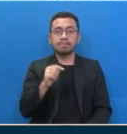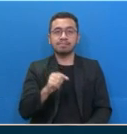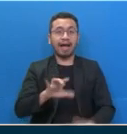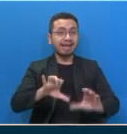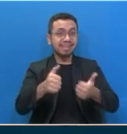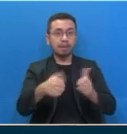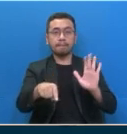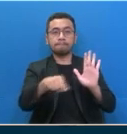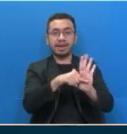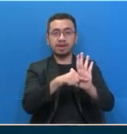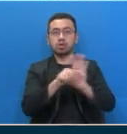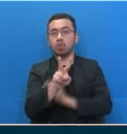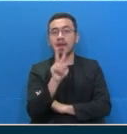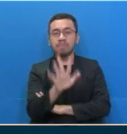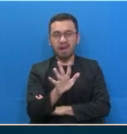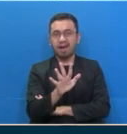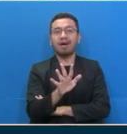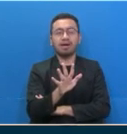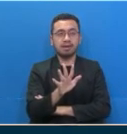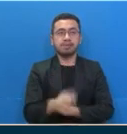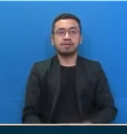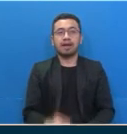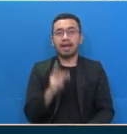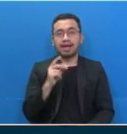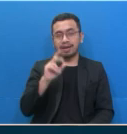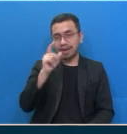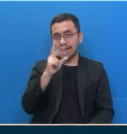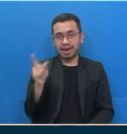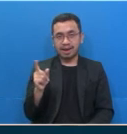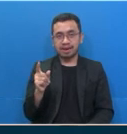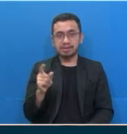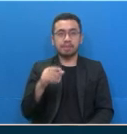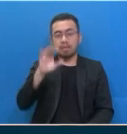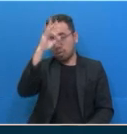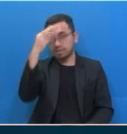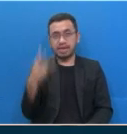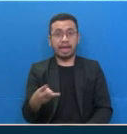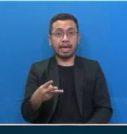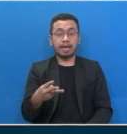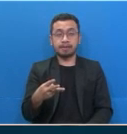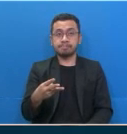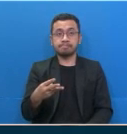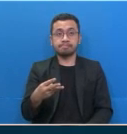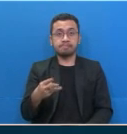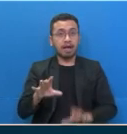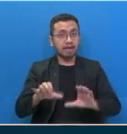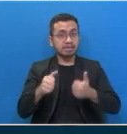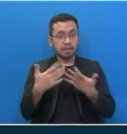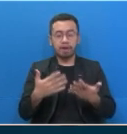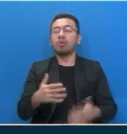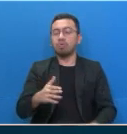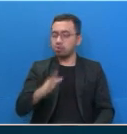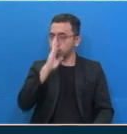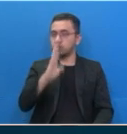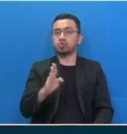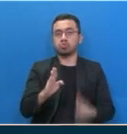lebih tinggi daripada 3 terdakwa lainnya. Sementara untuk Ricky Rizal dan juga Richard Eliezer ini terindikasi jujur begitu